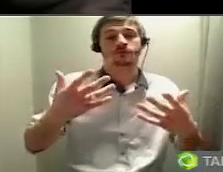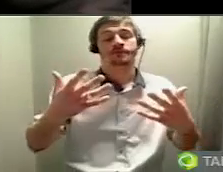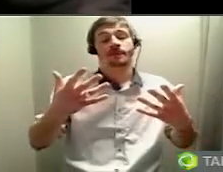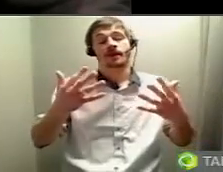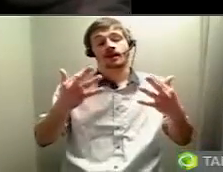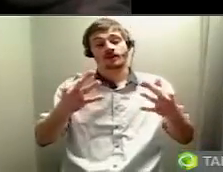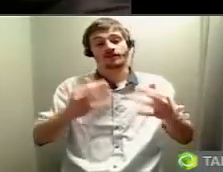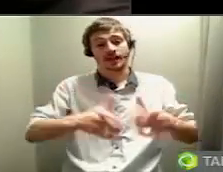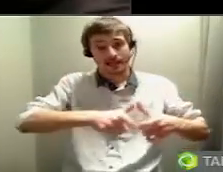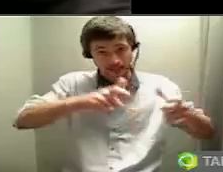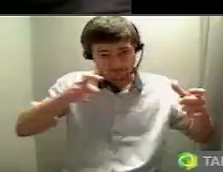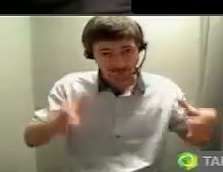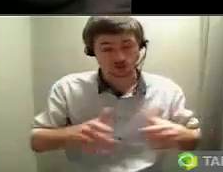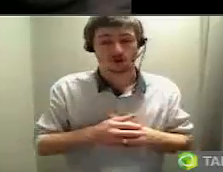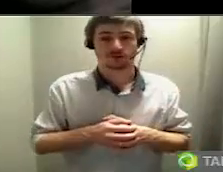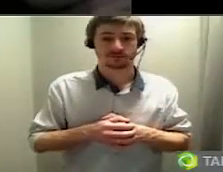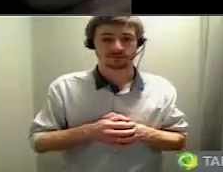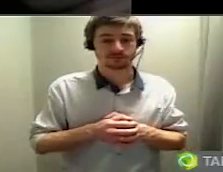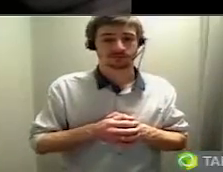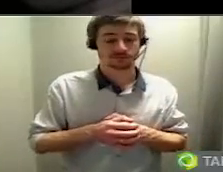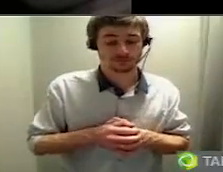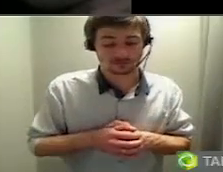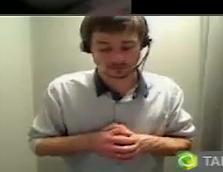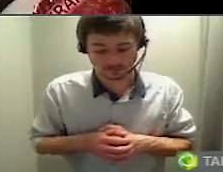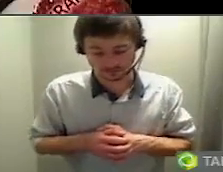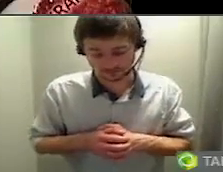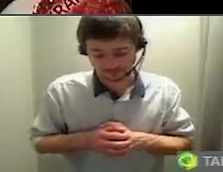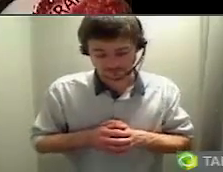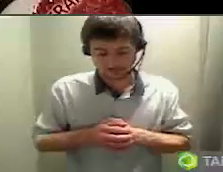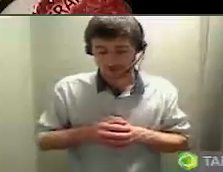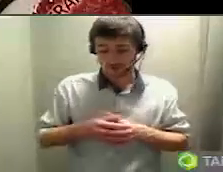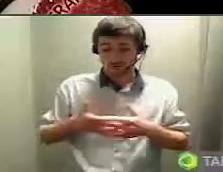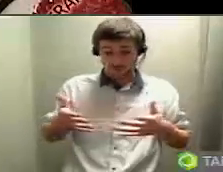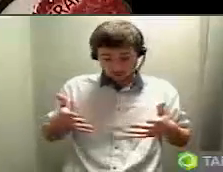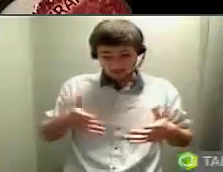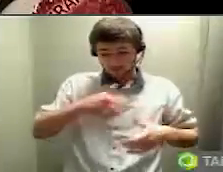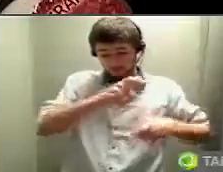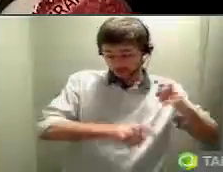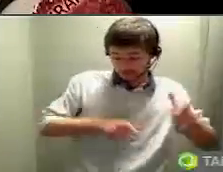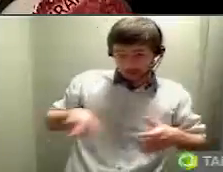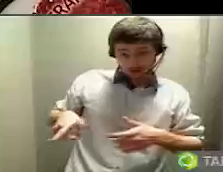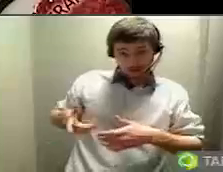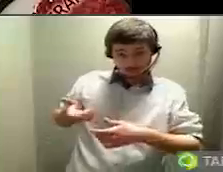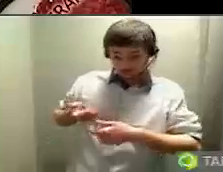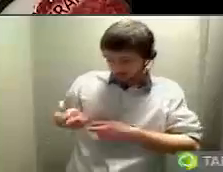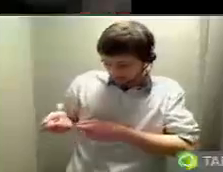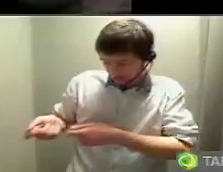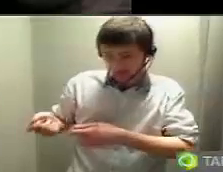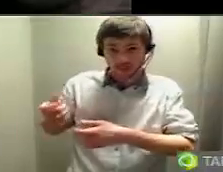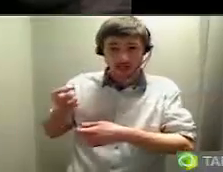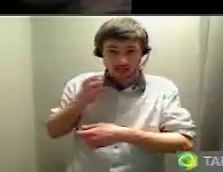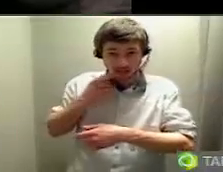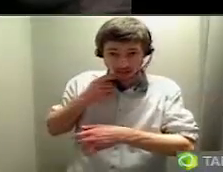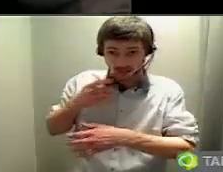leur département. Ils ont entraîné les élèves, ils ont fait en sorte que, grâce au site internet, leur action